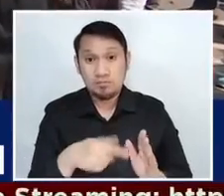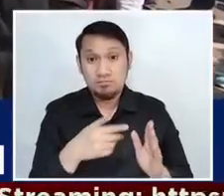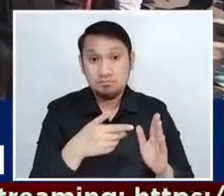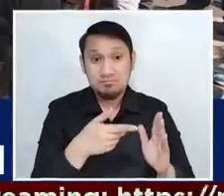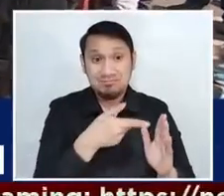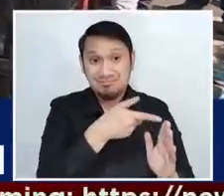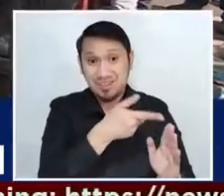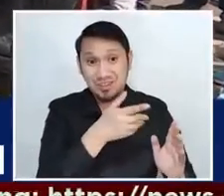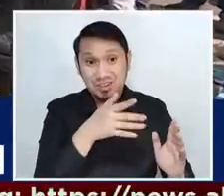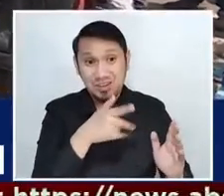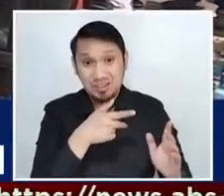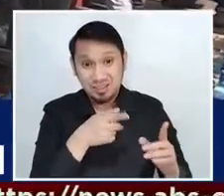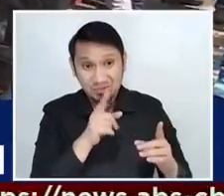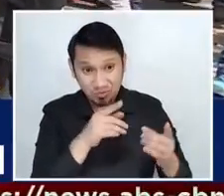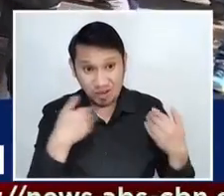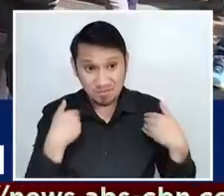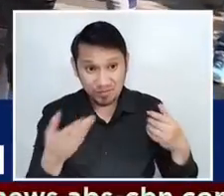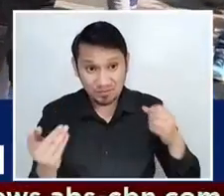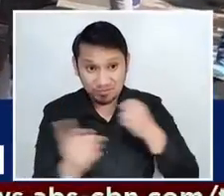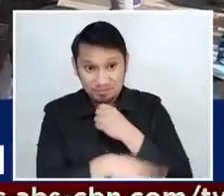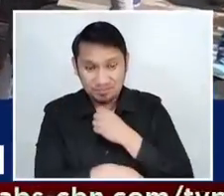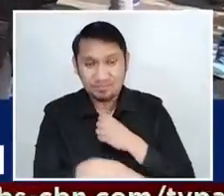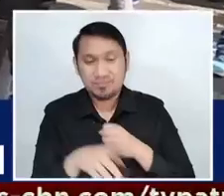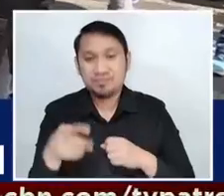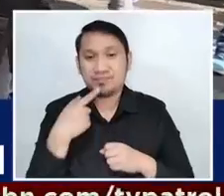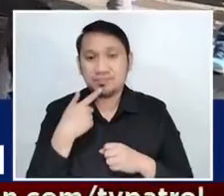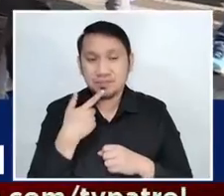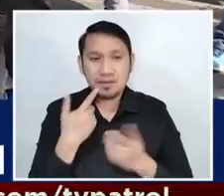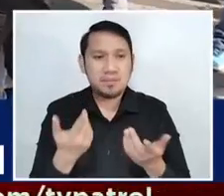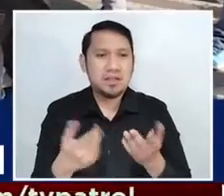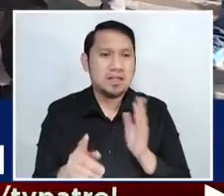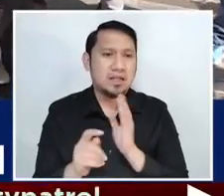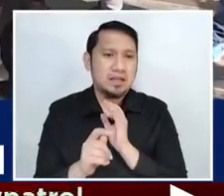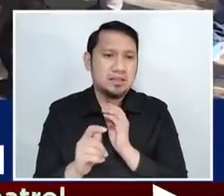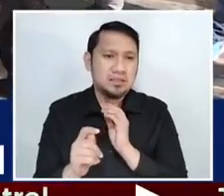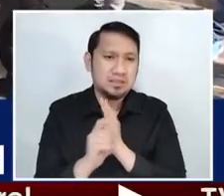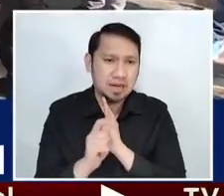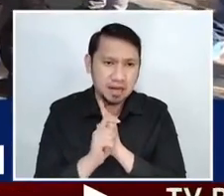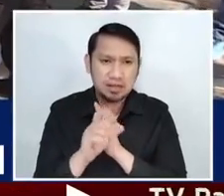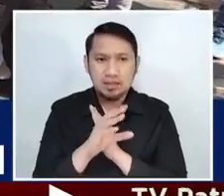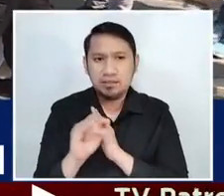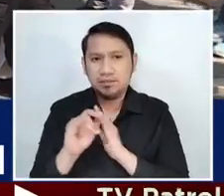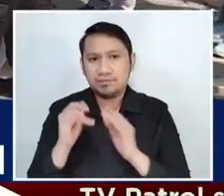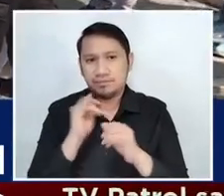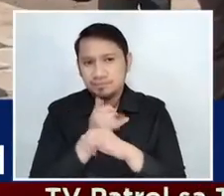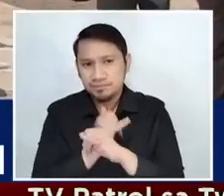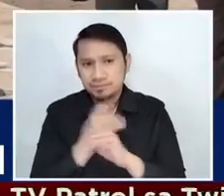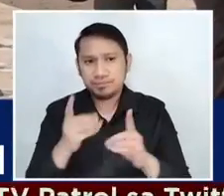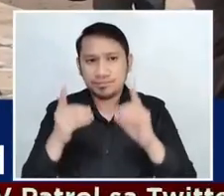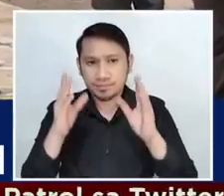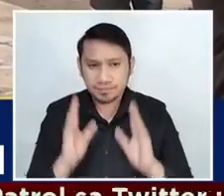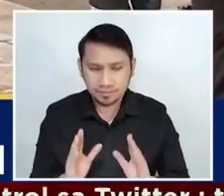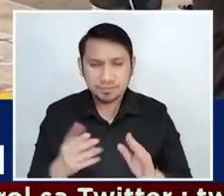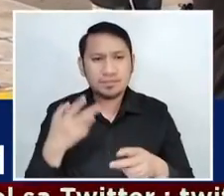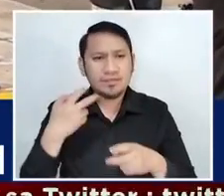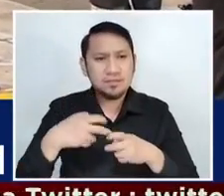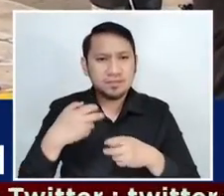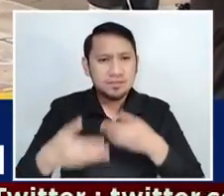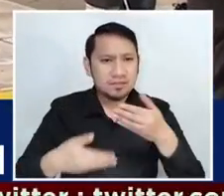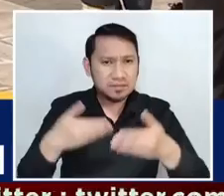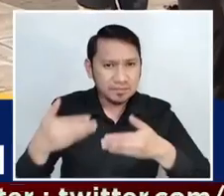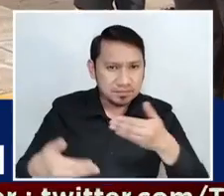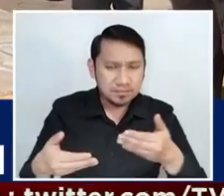tsuper. Inirereklamo naman ng mga truck at jeepney drivers ang maghirap na proseso sa pag-apela sa